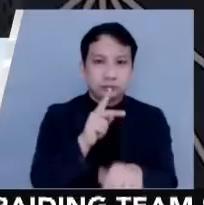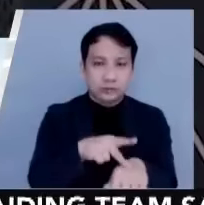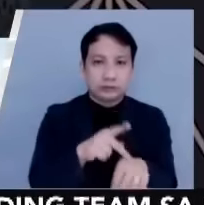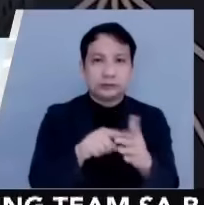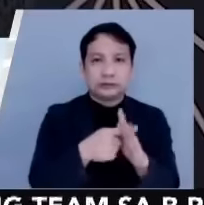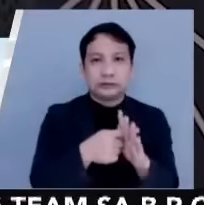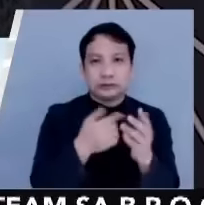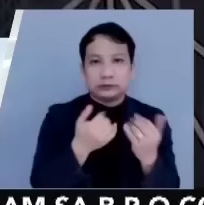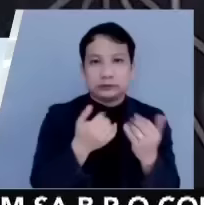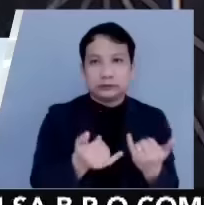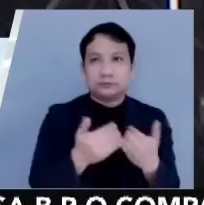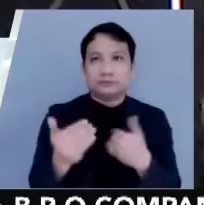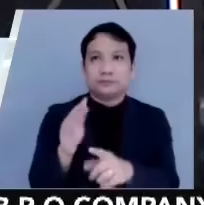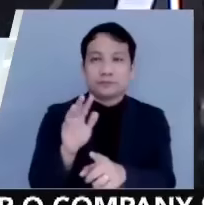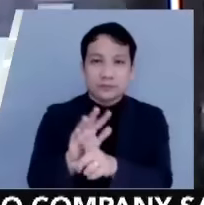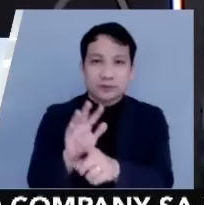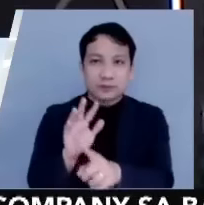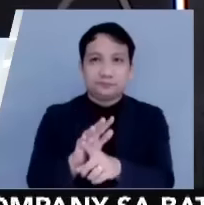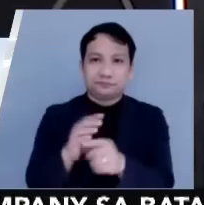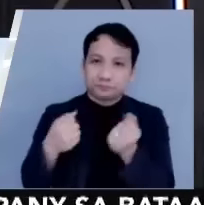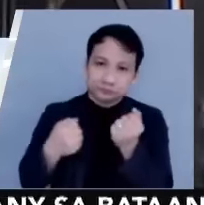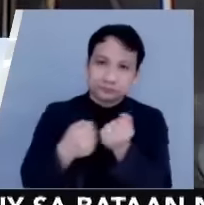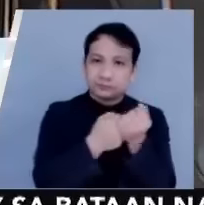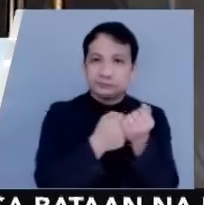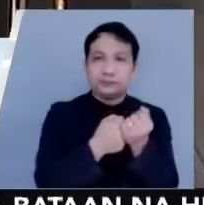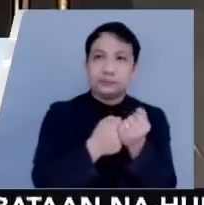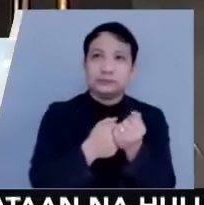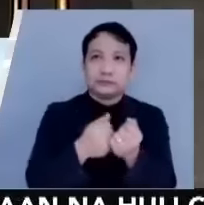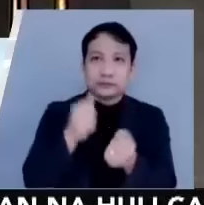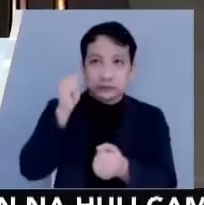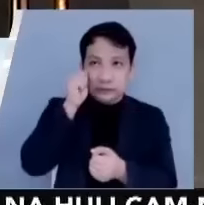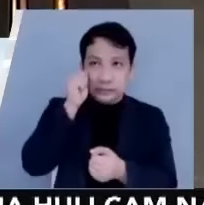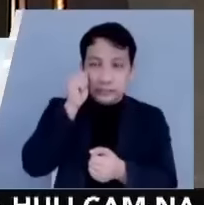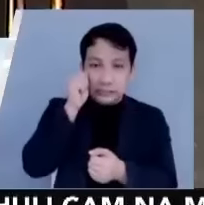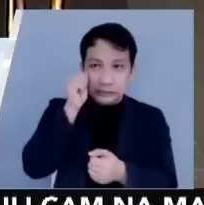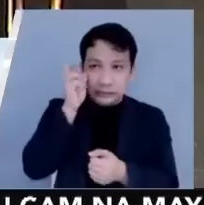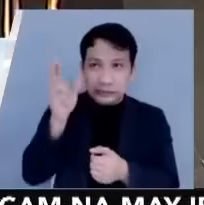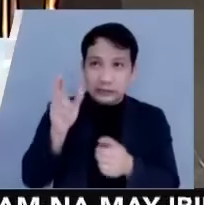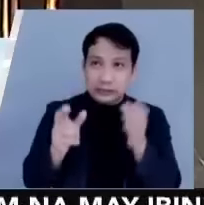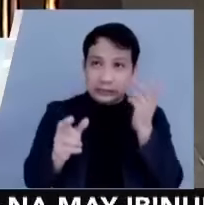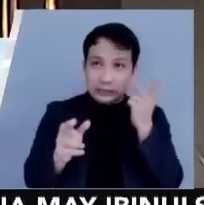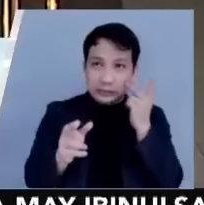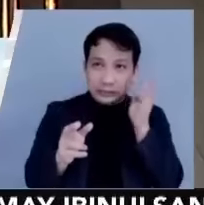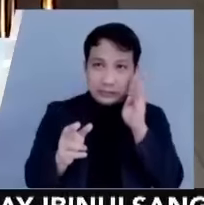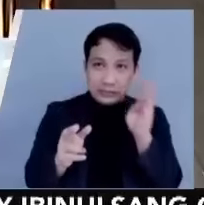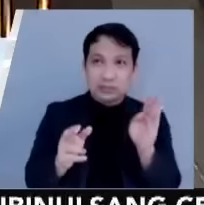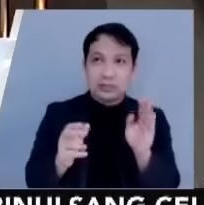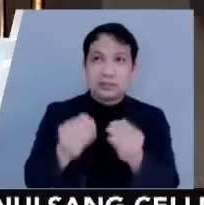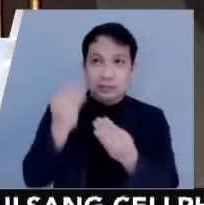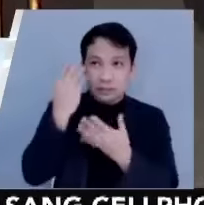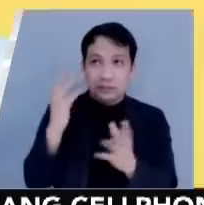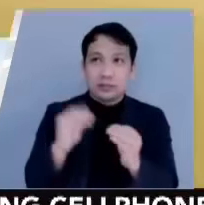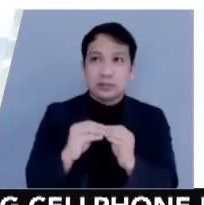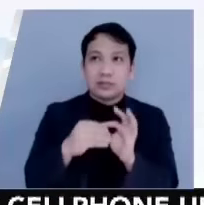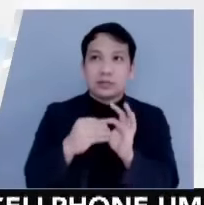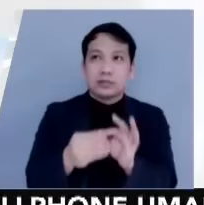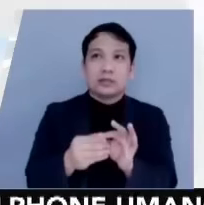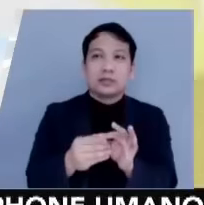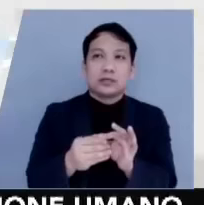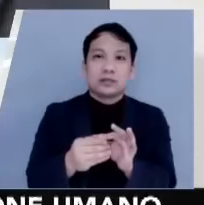sa fans na all out ang suporta kina Alden Richards at Catherine Bernardo, star-studded din ang premiere night